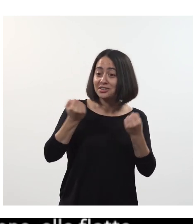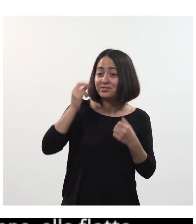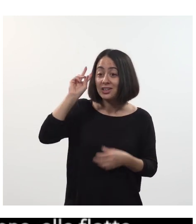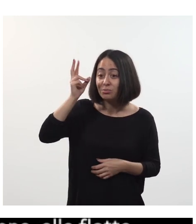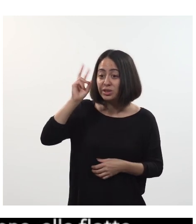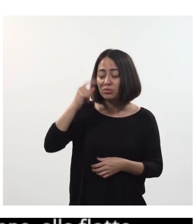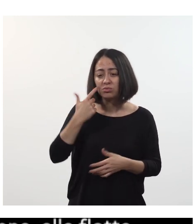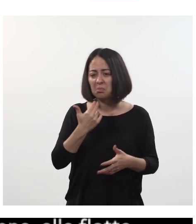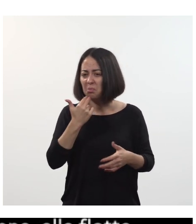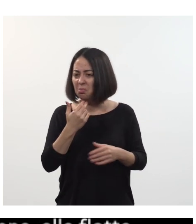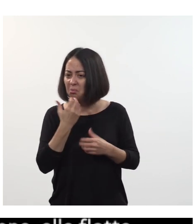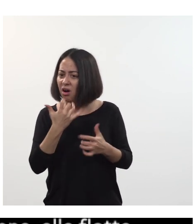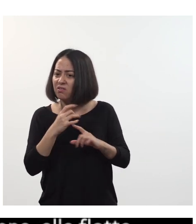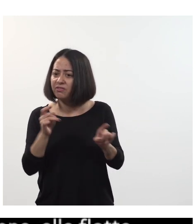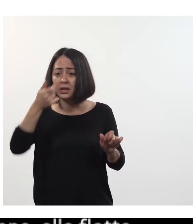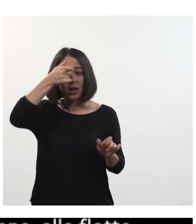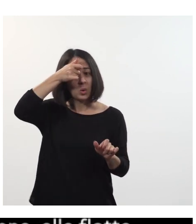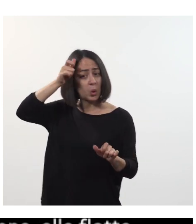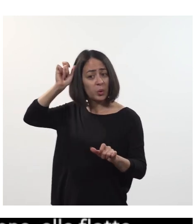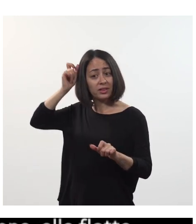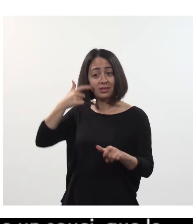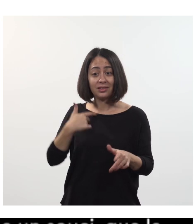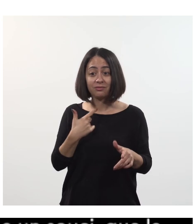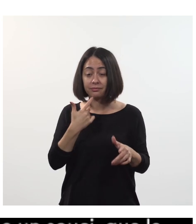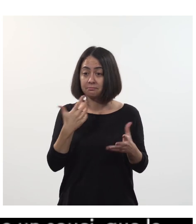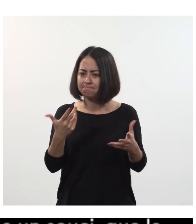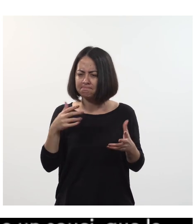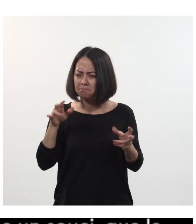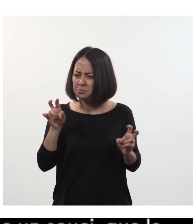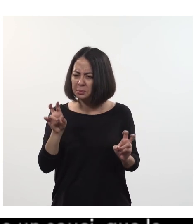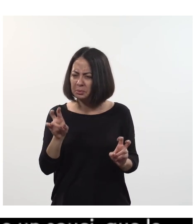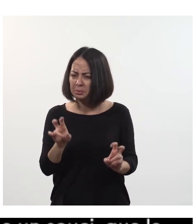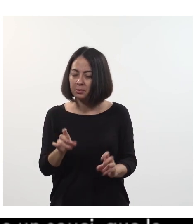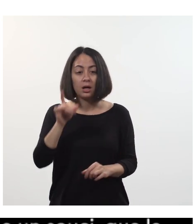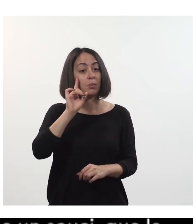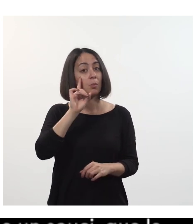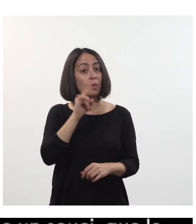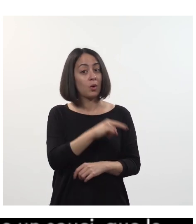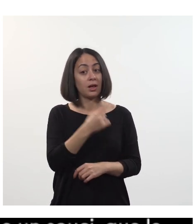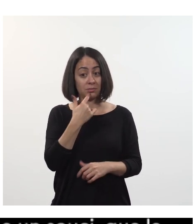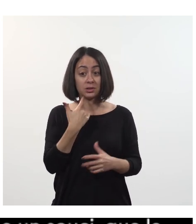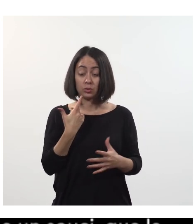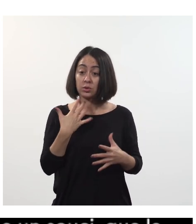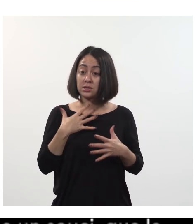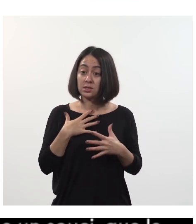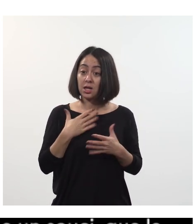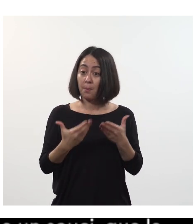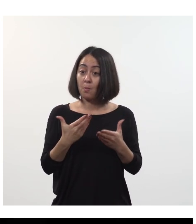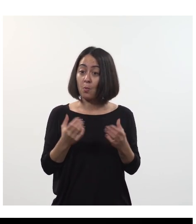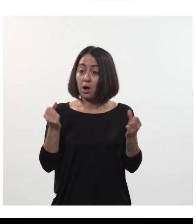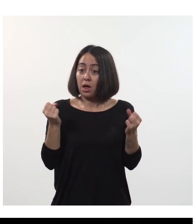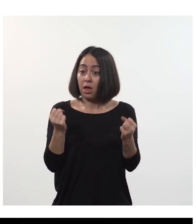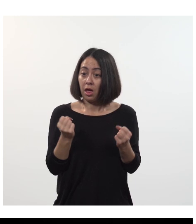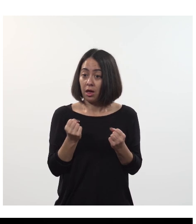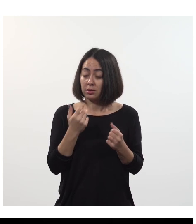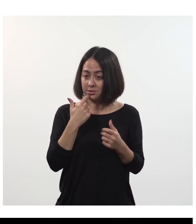acquis cognitifs, la personne qui va se dégrader, puisque quand vous perdez du poids, vous perdez, comme je vous dis, de la masse maigre. Alors, on ne perd pas du cerveau, hein,